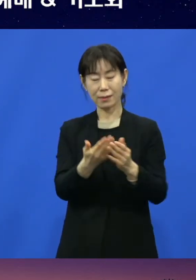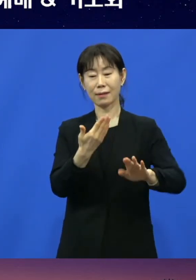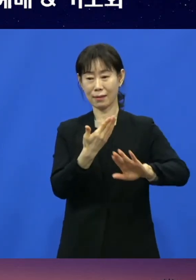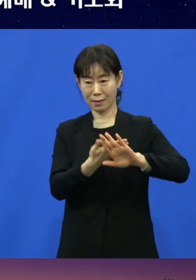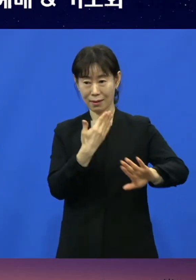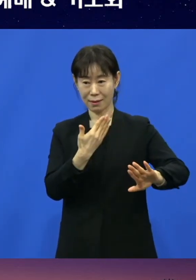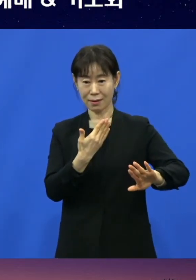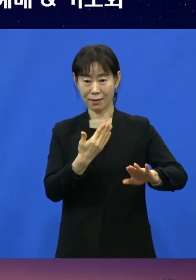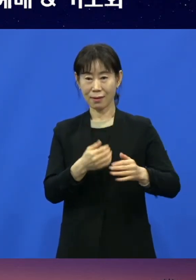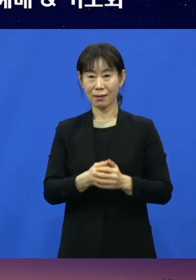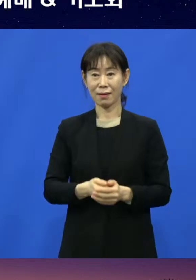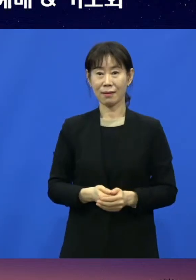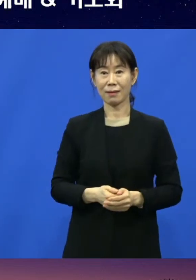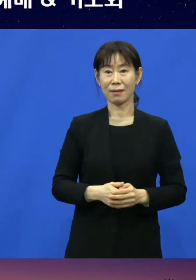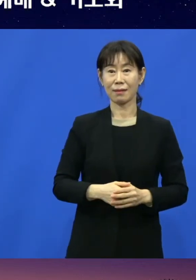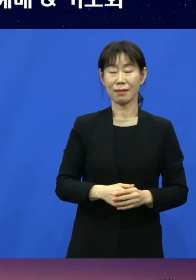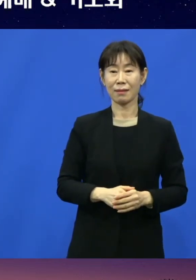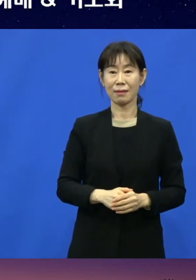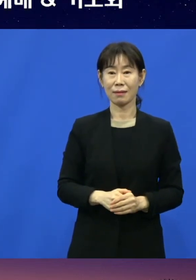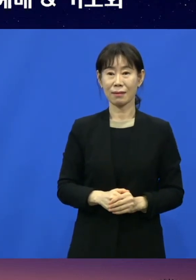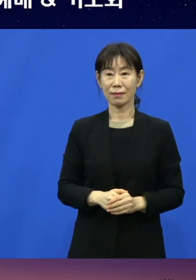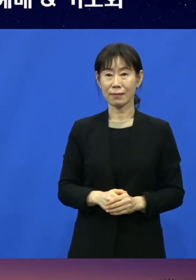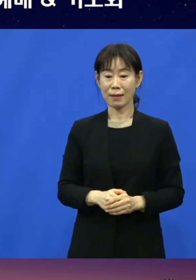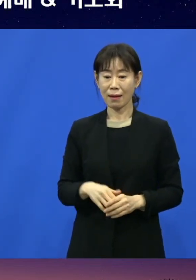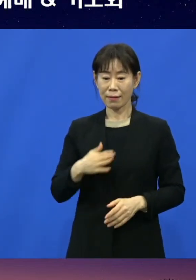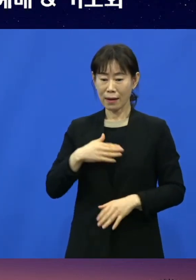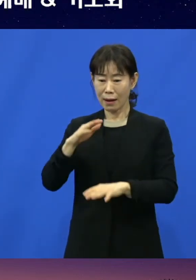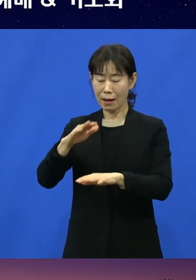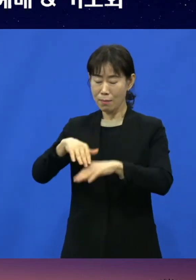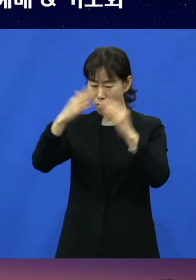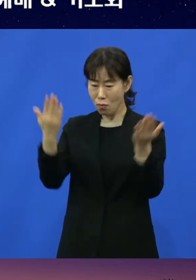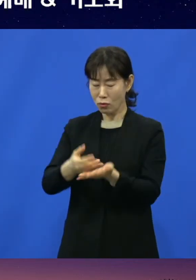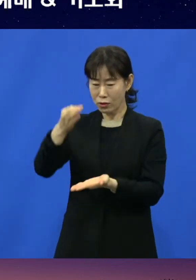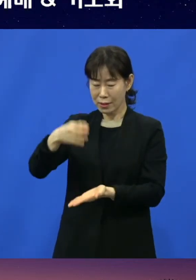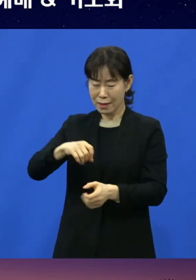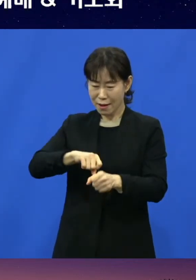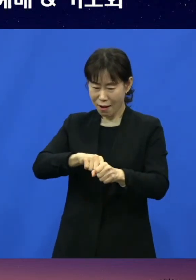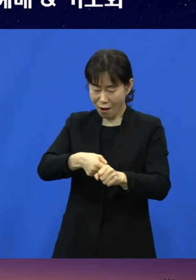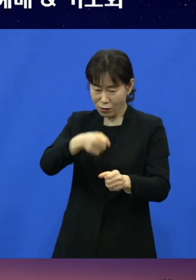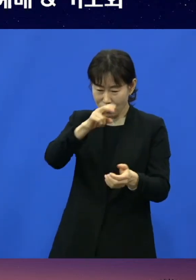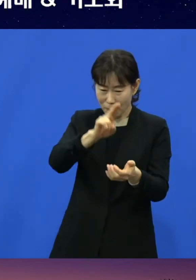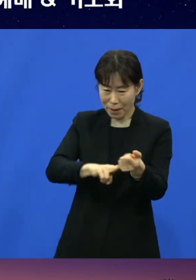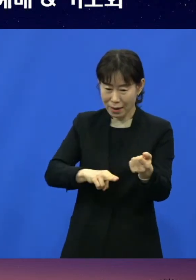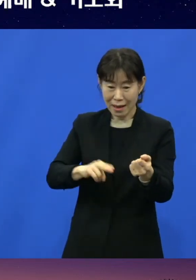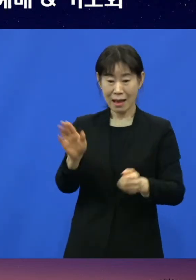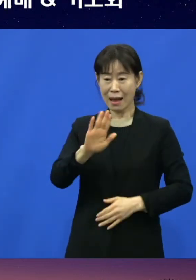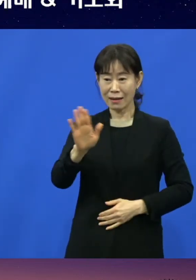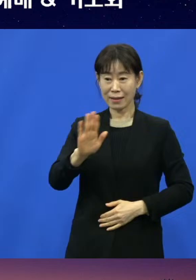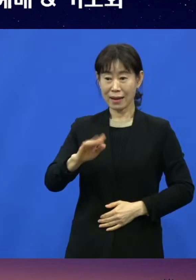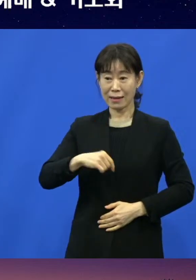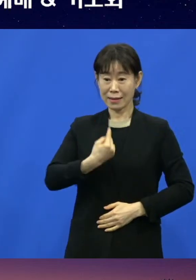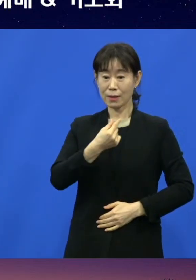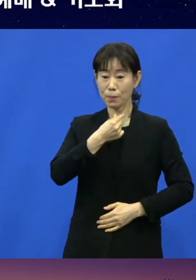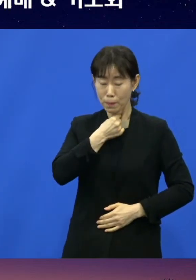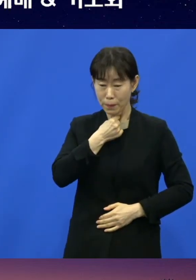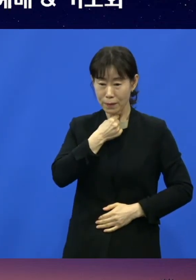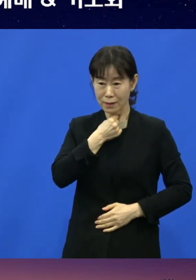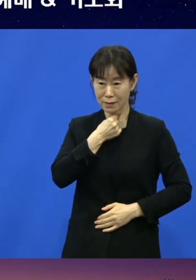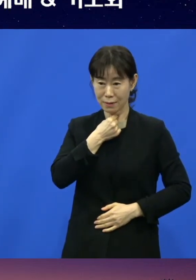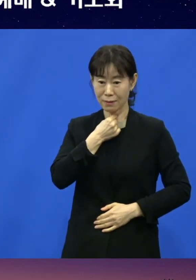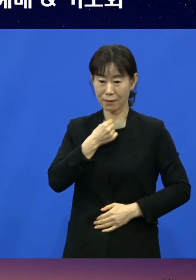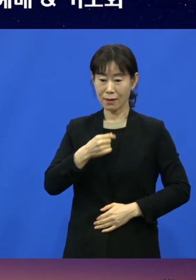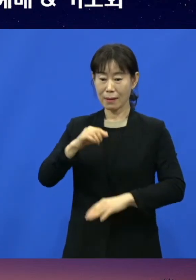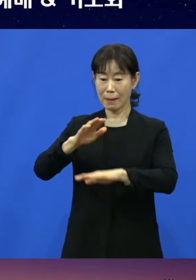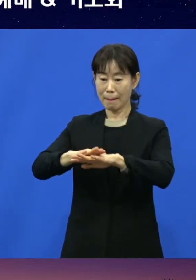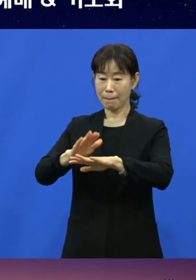지금 파는데 억지로 파는 게 아니잖아요. 이건 자기가 자발적으로 파는 거잖아요. 강요가 아니에요. 강요가